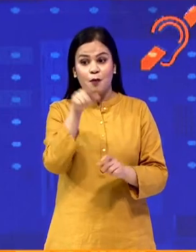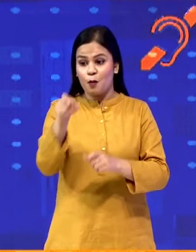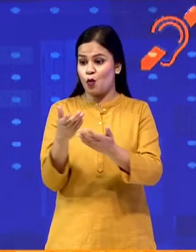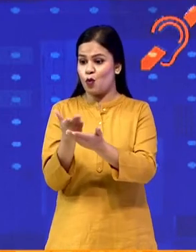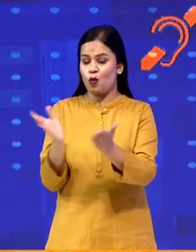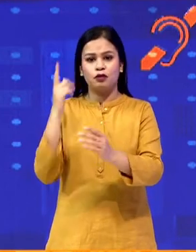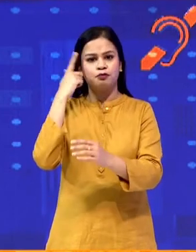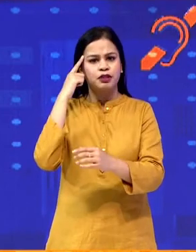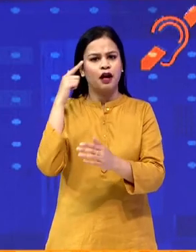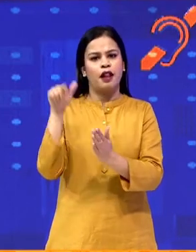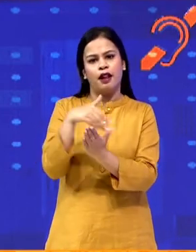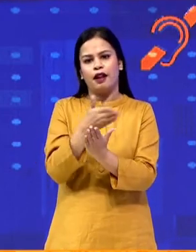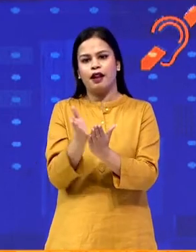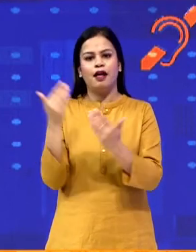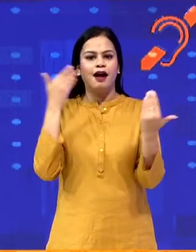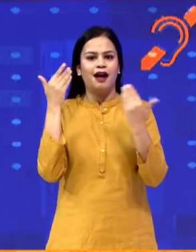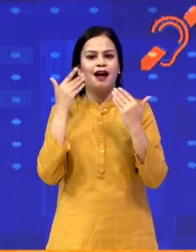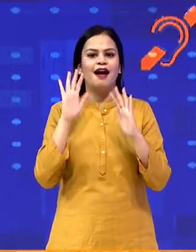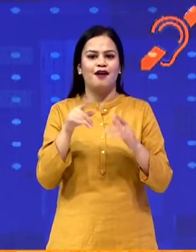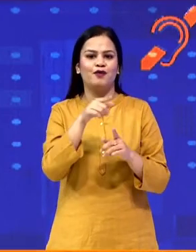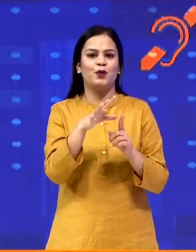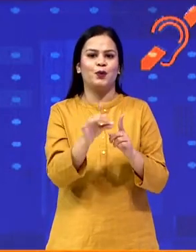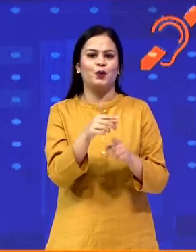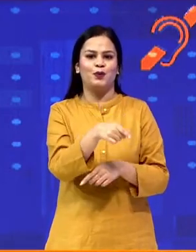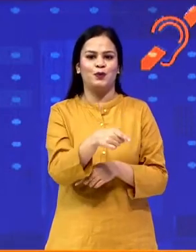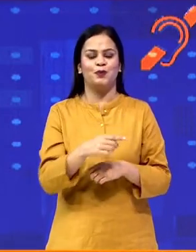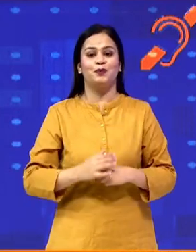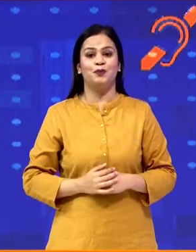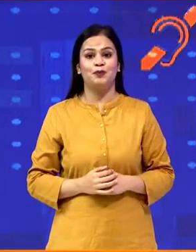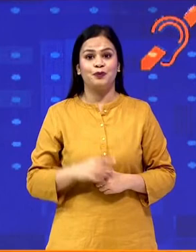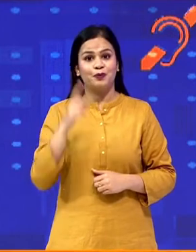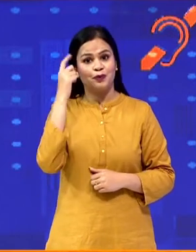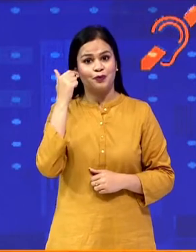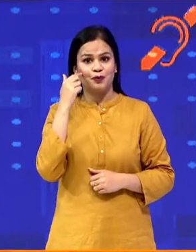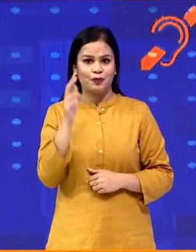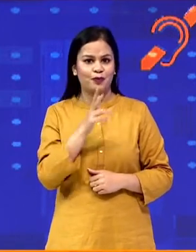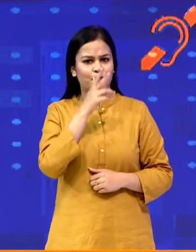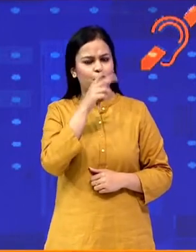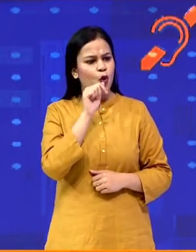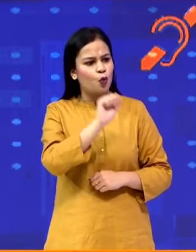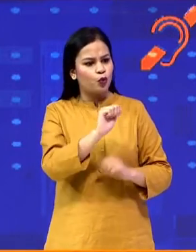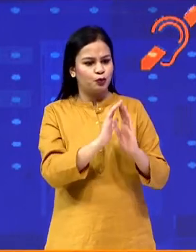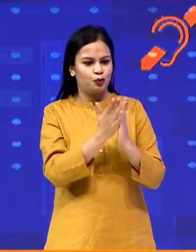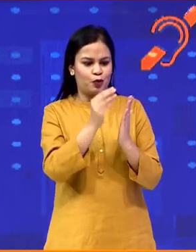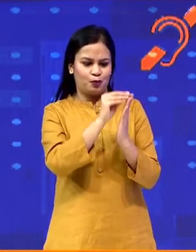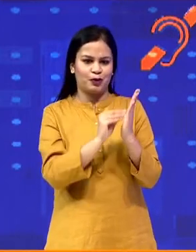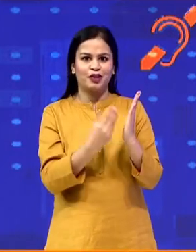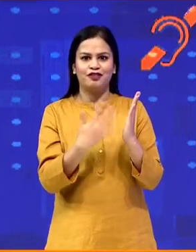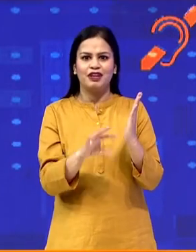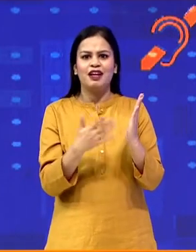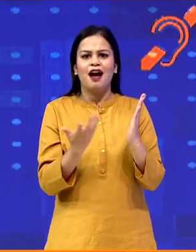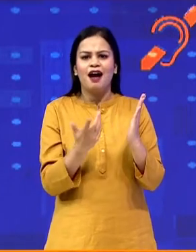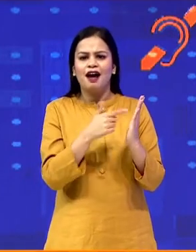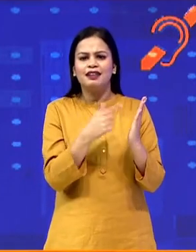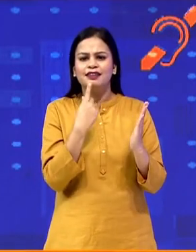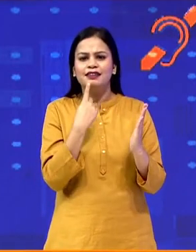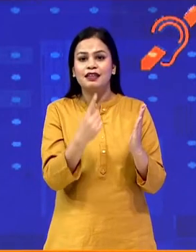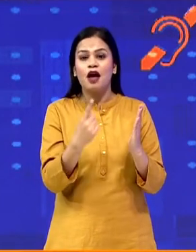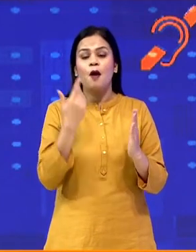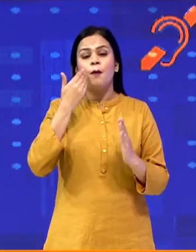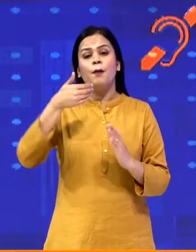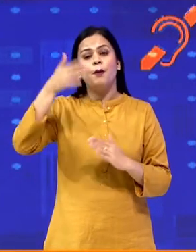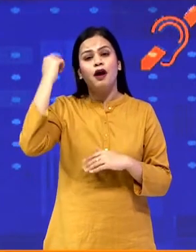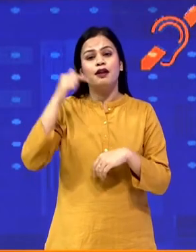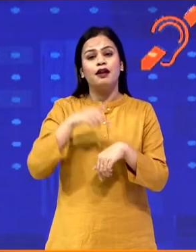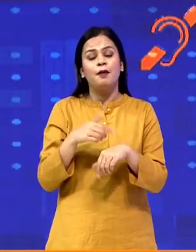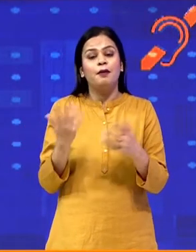गुमराह करते हैं आजा साहब अपनी किताब में आपने लिखा है की एक समय ऐसा